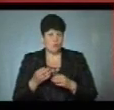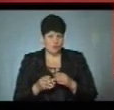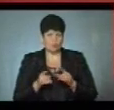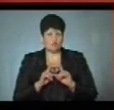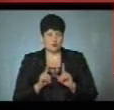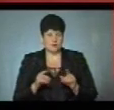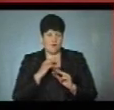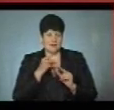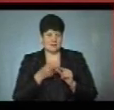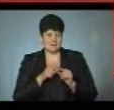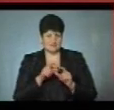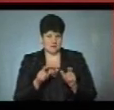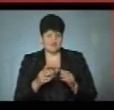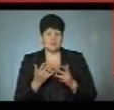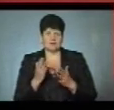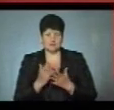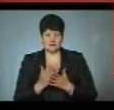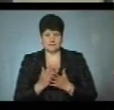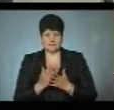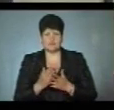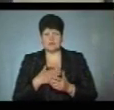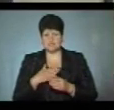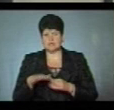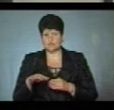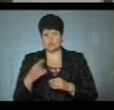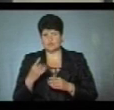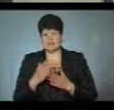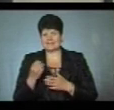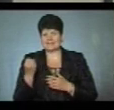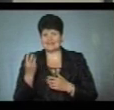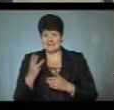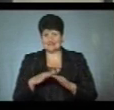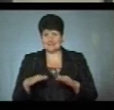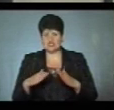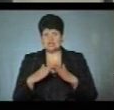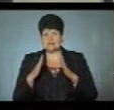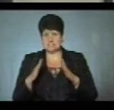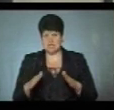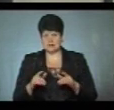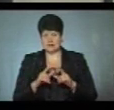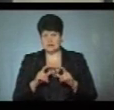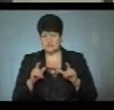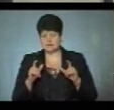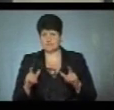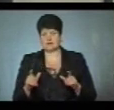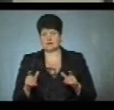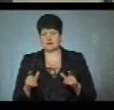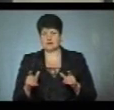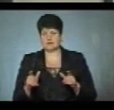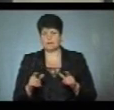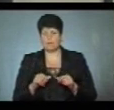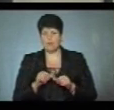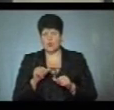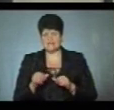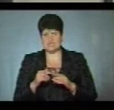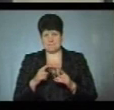увага саме до таких закладів. Скільки їх? Якщо взяти, у нас на території області є 13 дитячих закладів оздоровлення відпочинку, які якраз саме позаміських